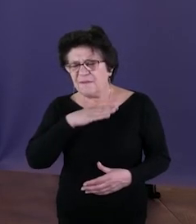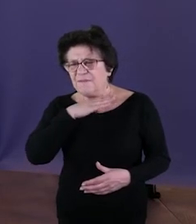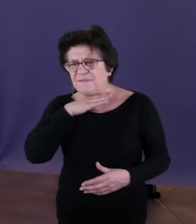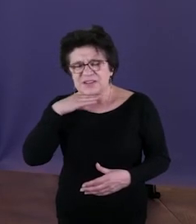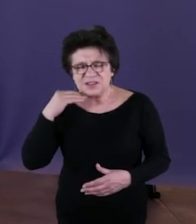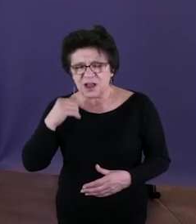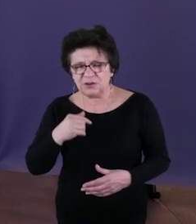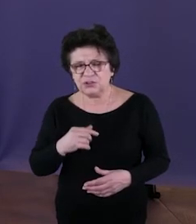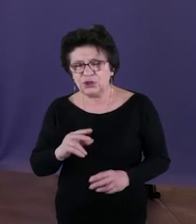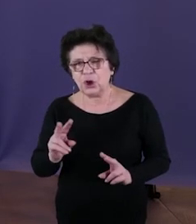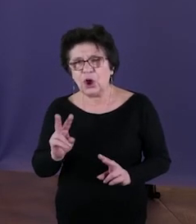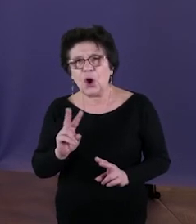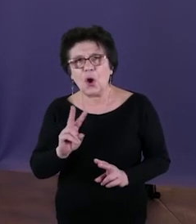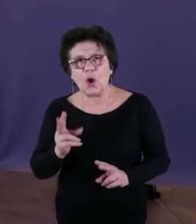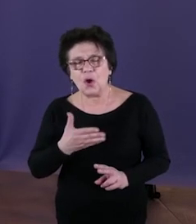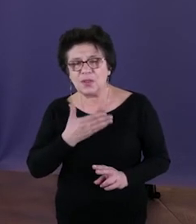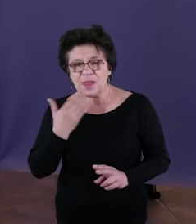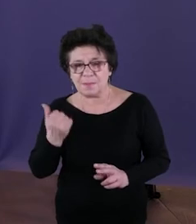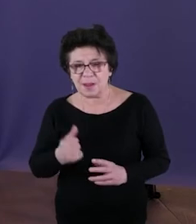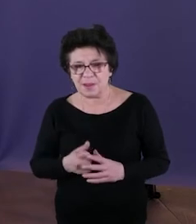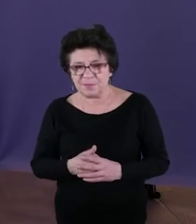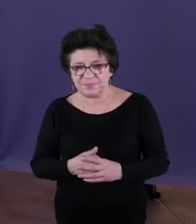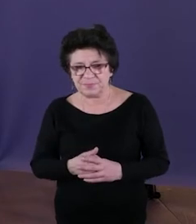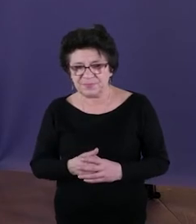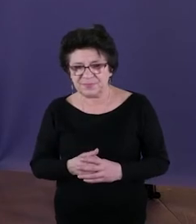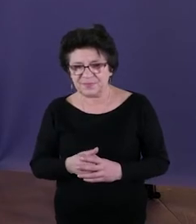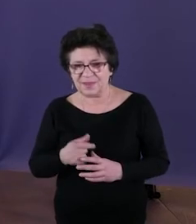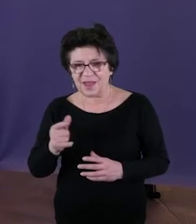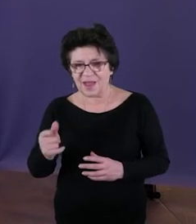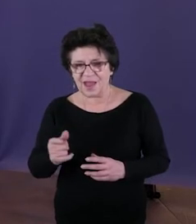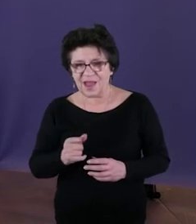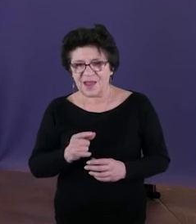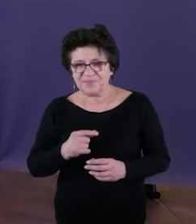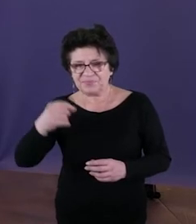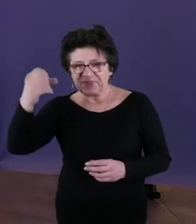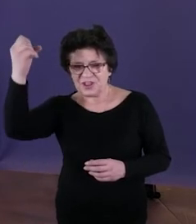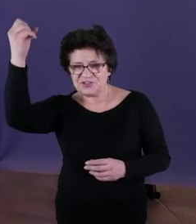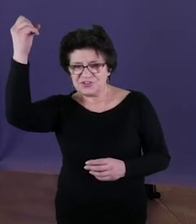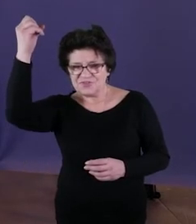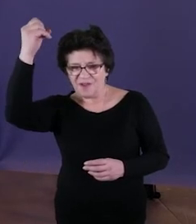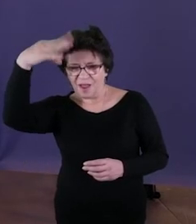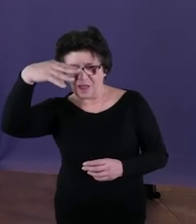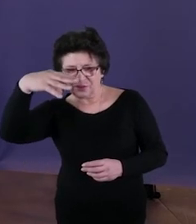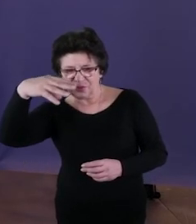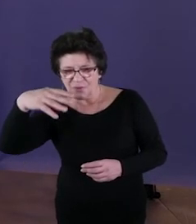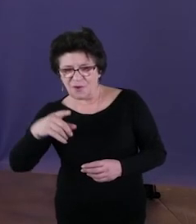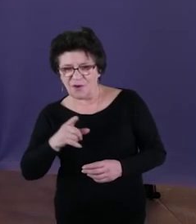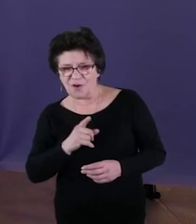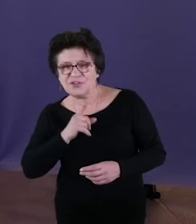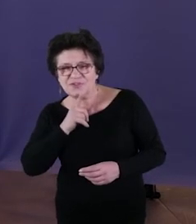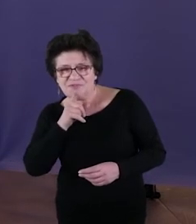nieobecni i wtedy zapaliło się jakieś światło świec oczywiście